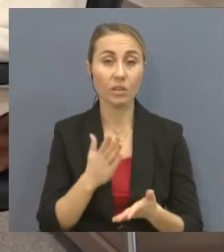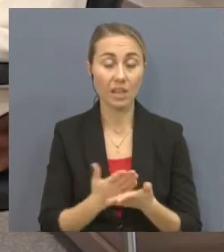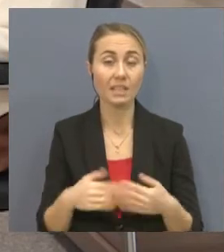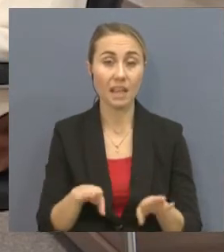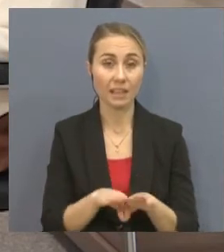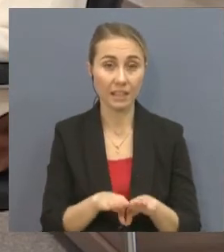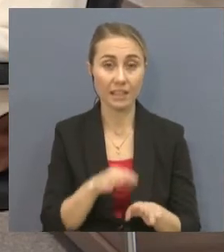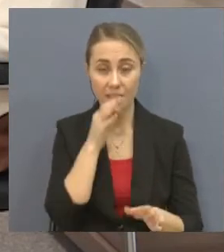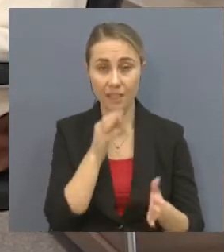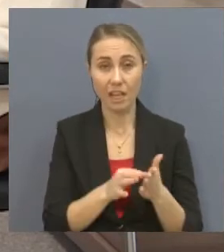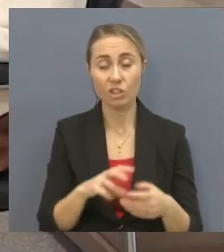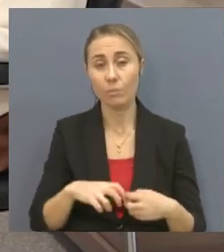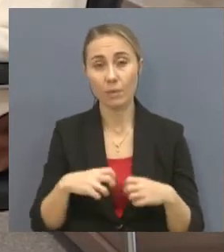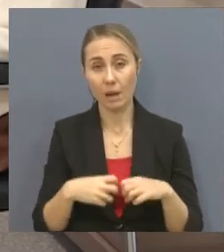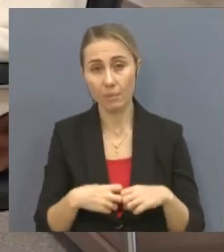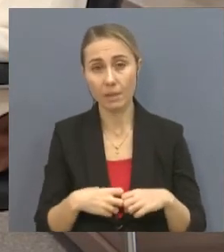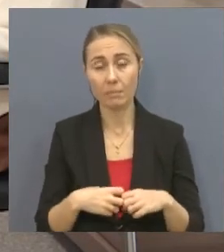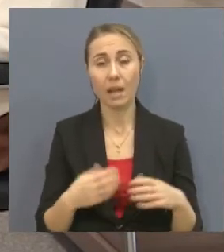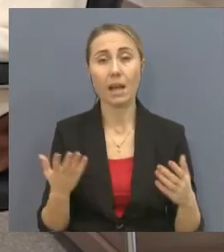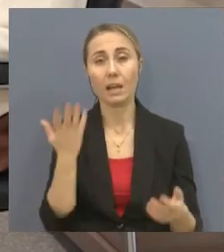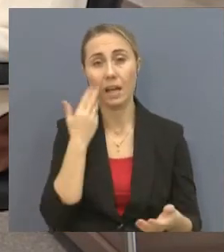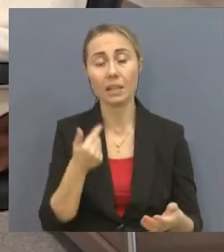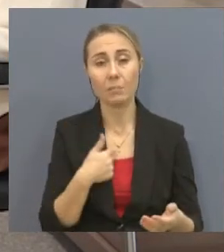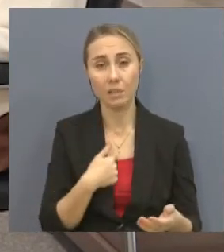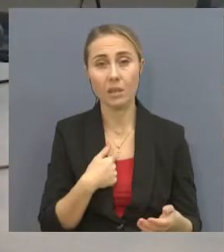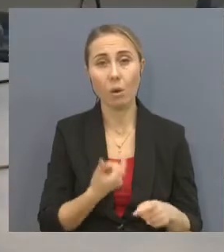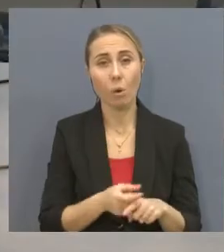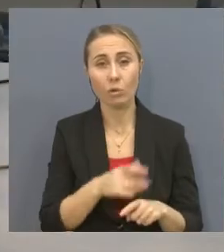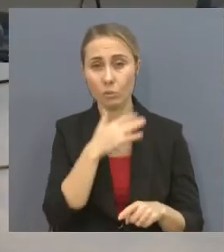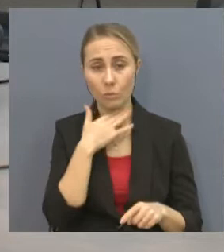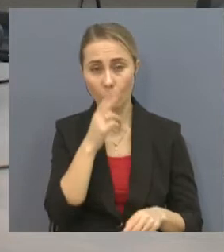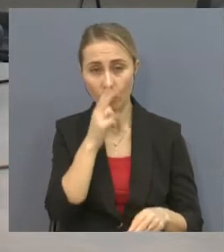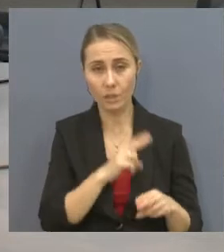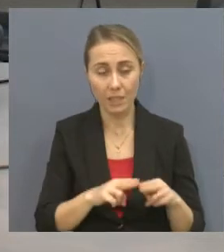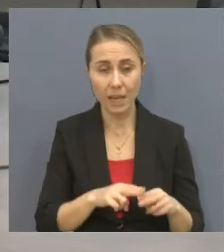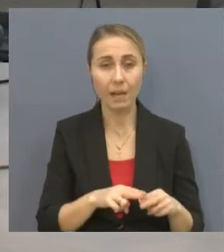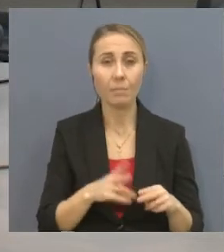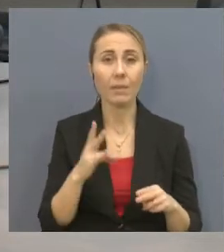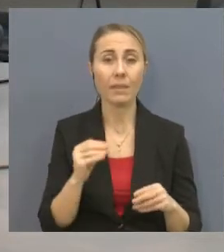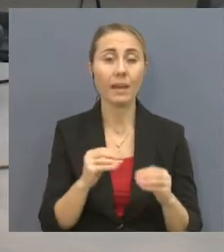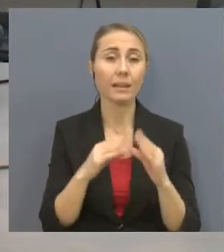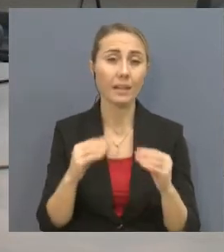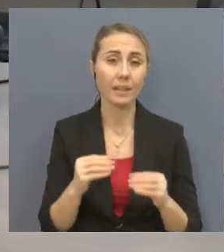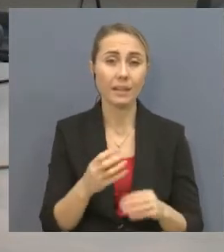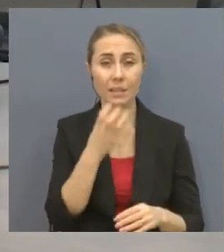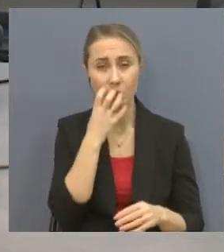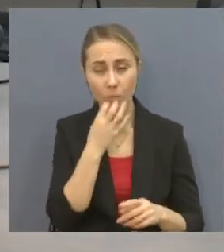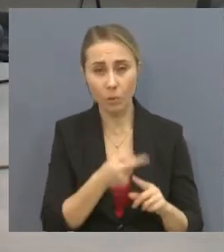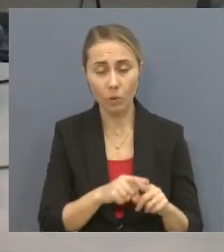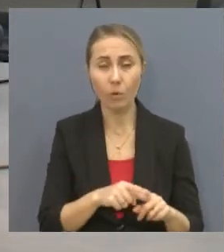скажем проблемы когда мы очень много теряем на транспорте до это тепло это